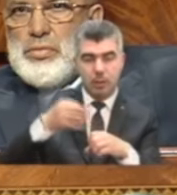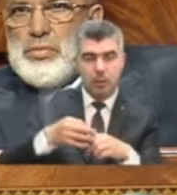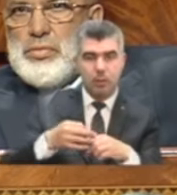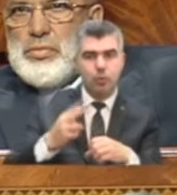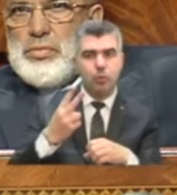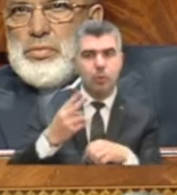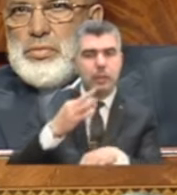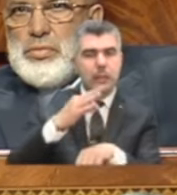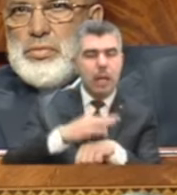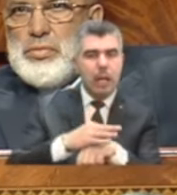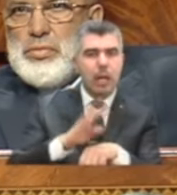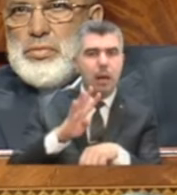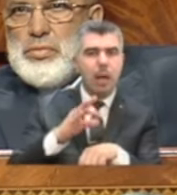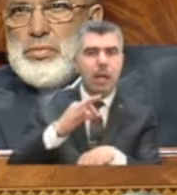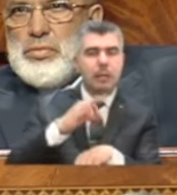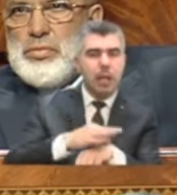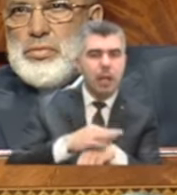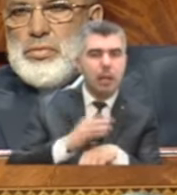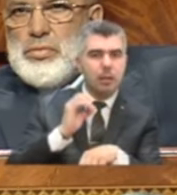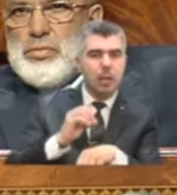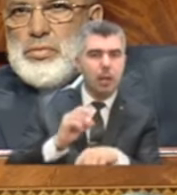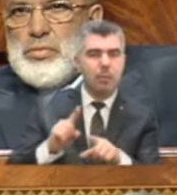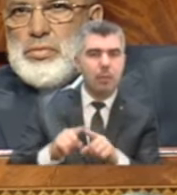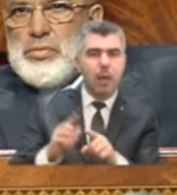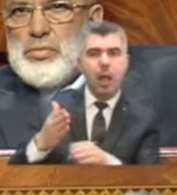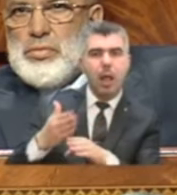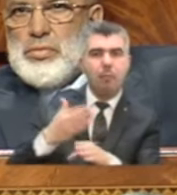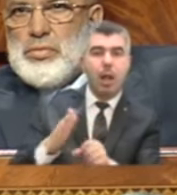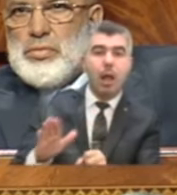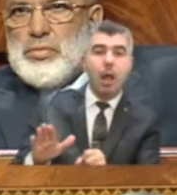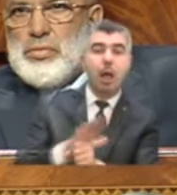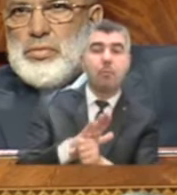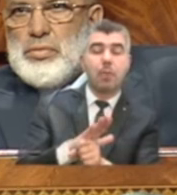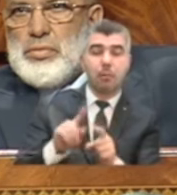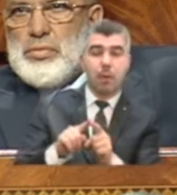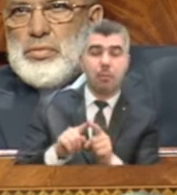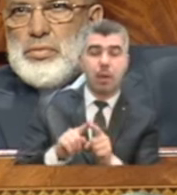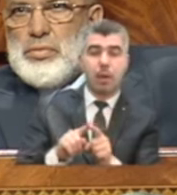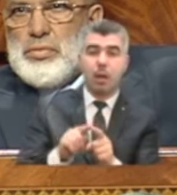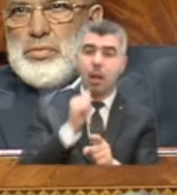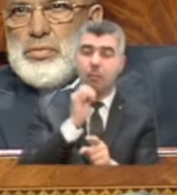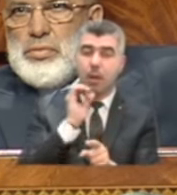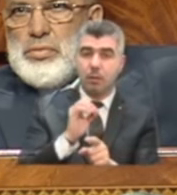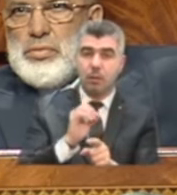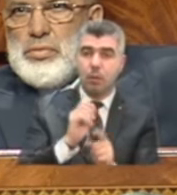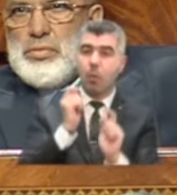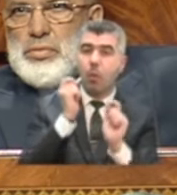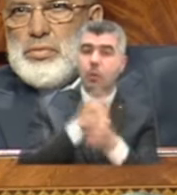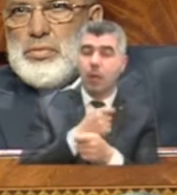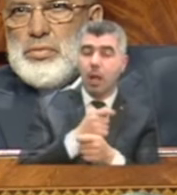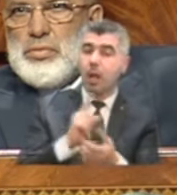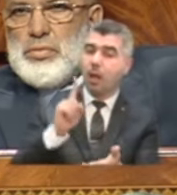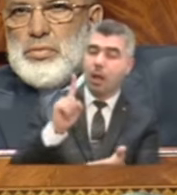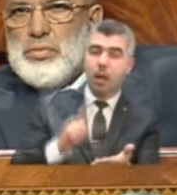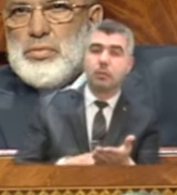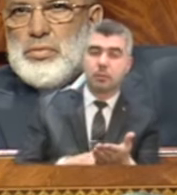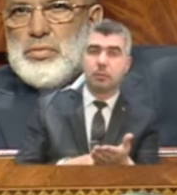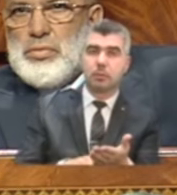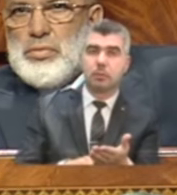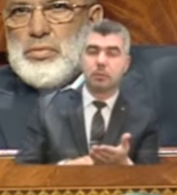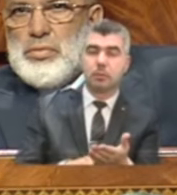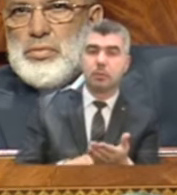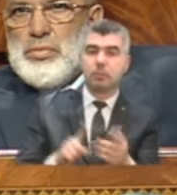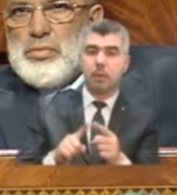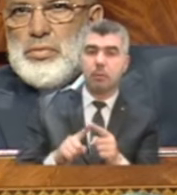جوج دقائق أربعة دقائق إلا كيغرق المطار. ولهذا خصكم تعاودوا في النظر، وخاصة الجهة الشرقية اللي كنقول لكم يعني متنفس